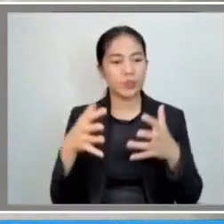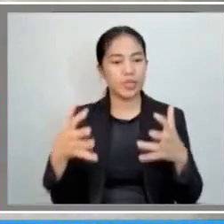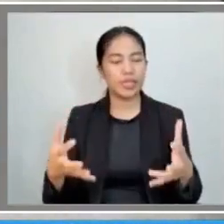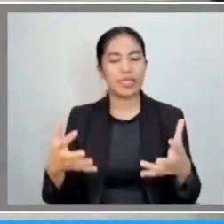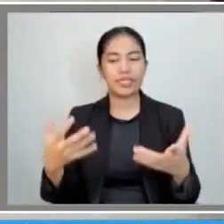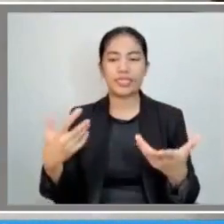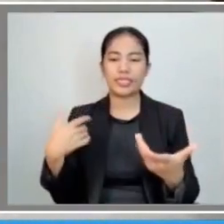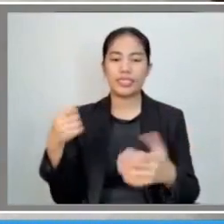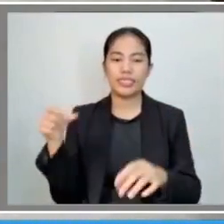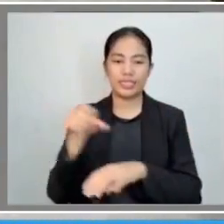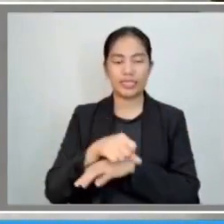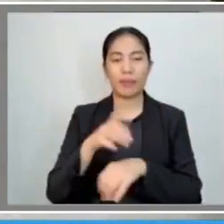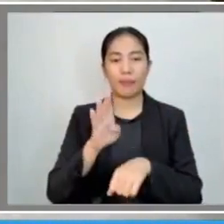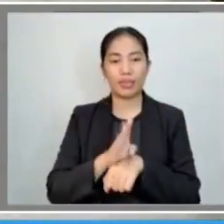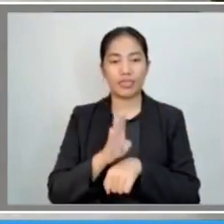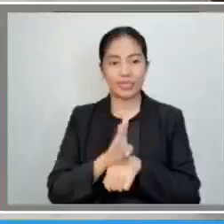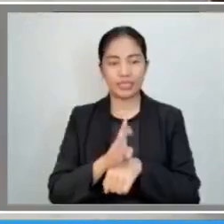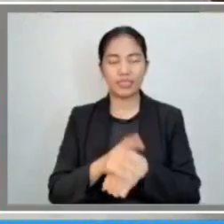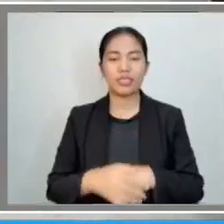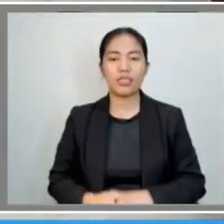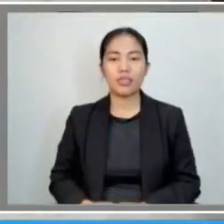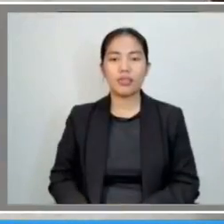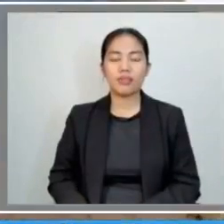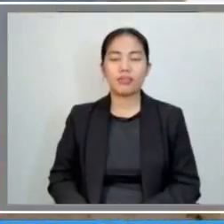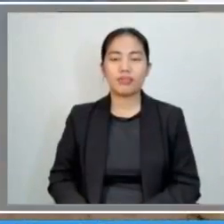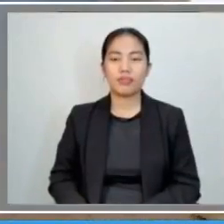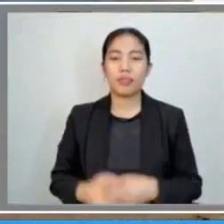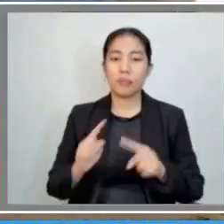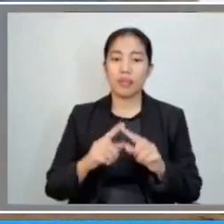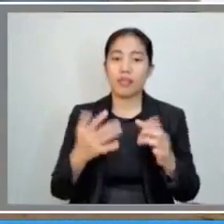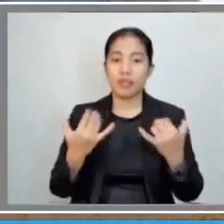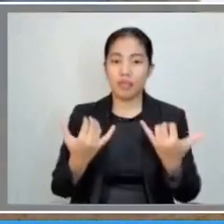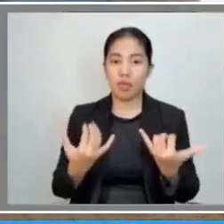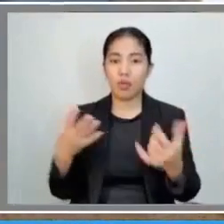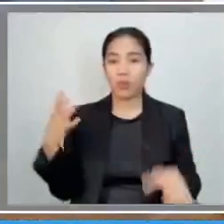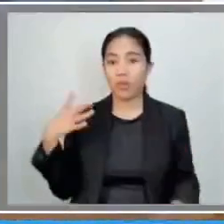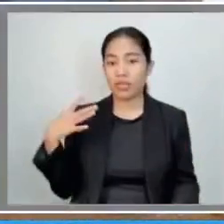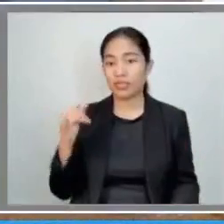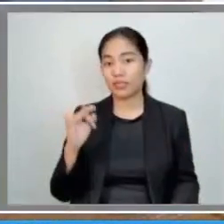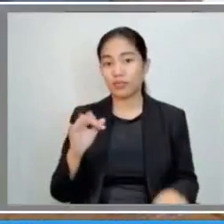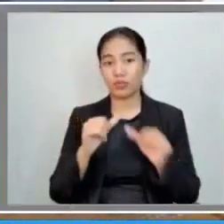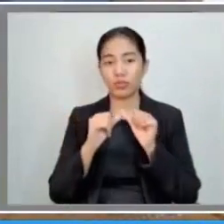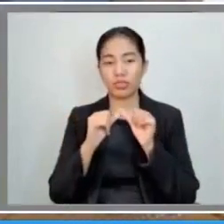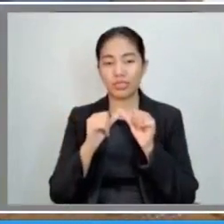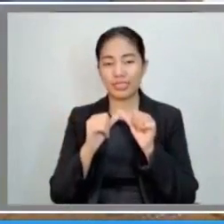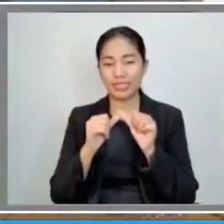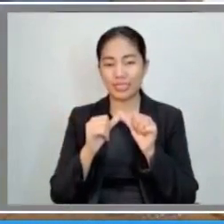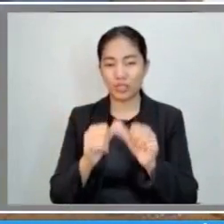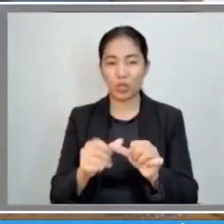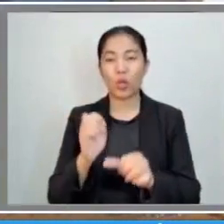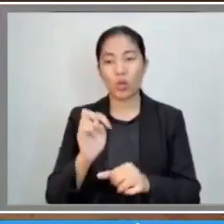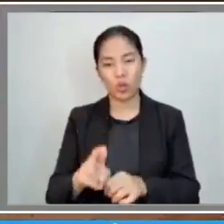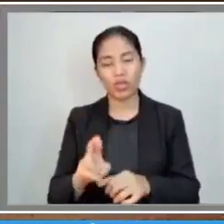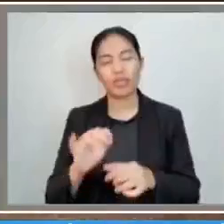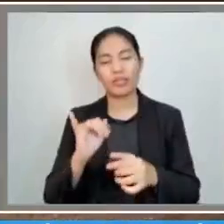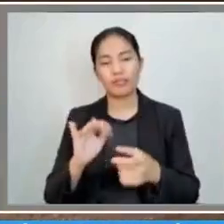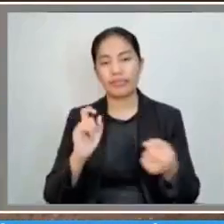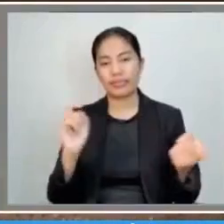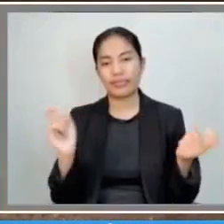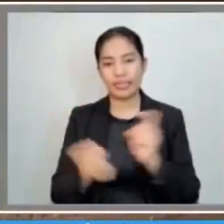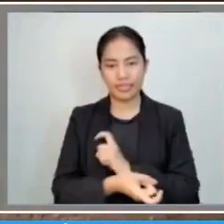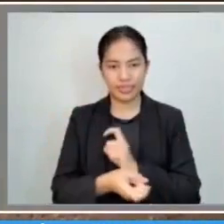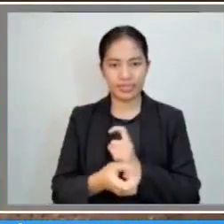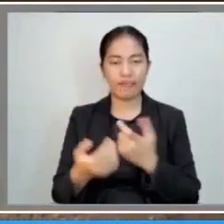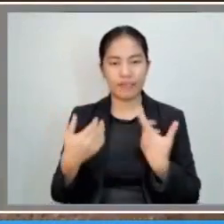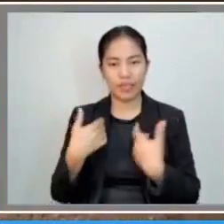nila. Ang inaabangan lang nila ngayon, eh kung magtutuloy-tuloy yung ganyang galaw o kung mababangga pa yan na naman ng ibang gastusin